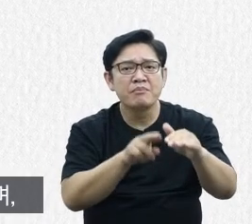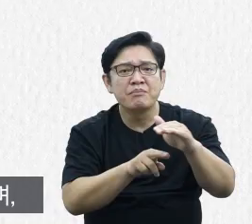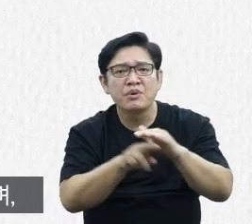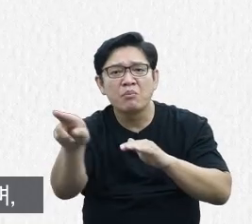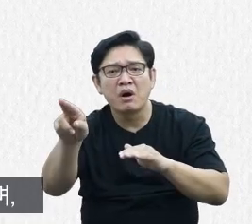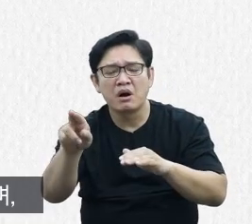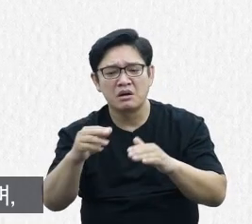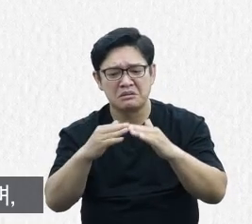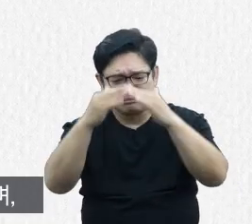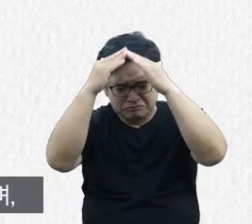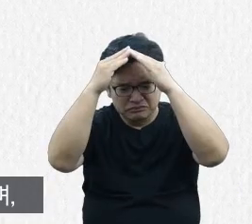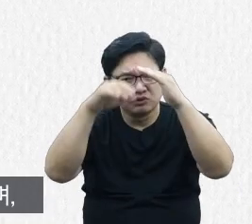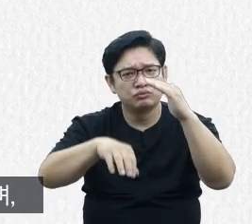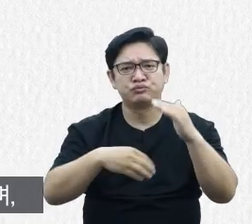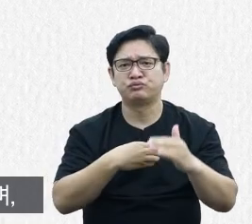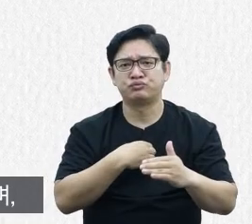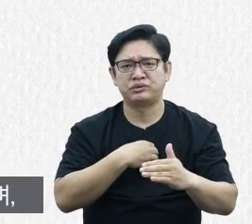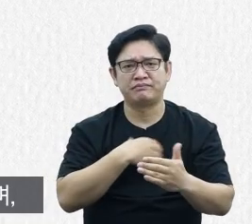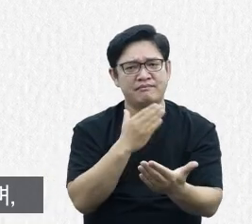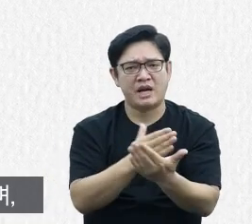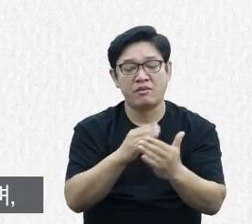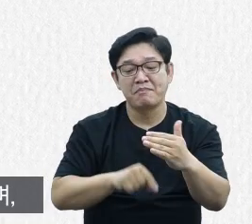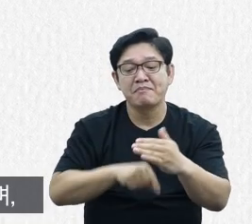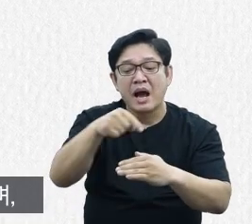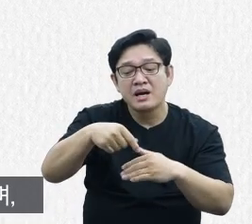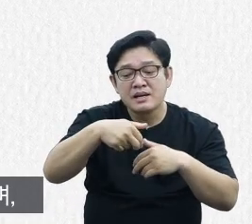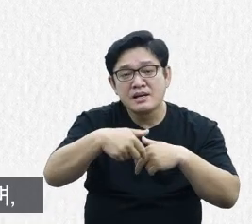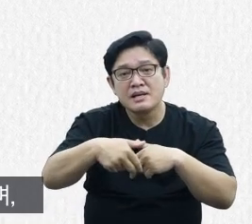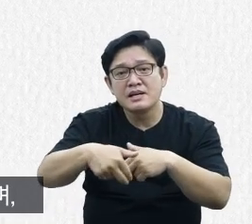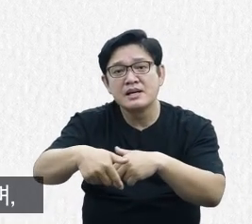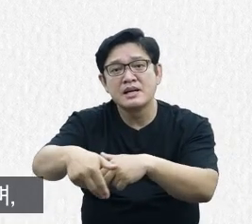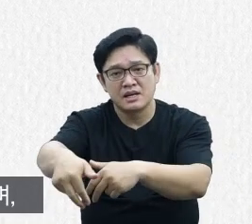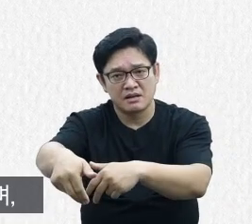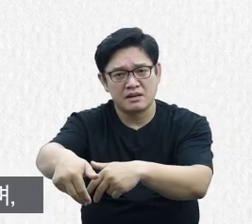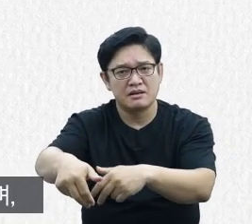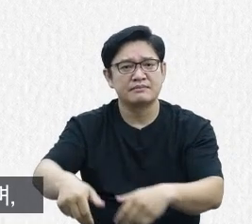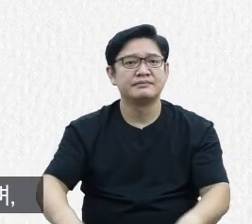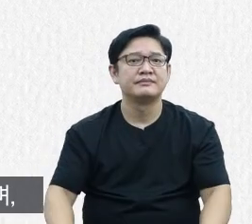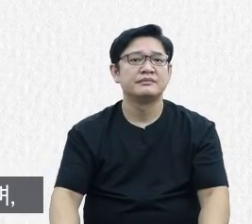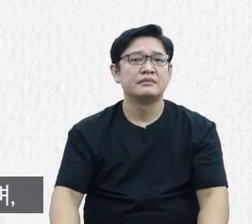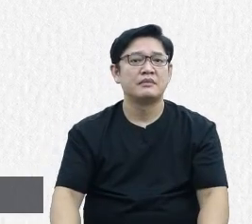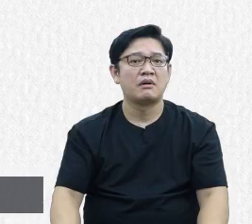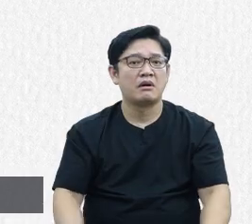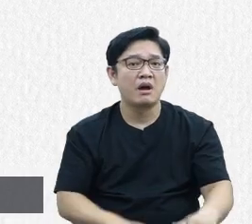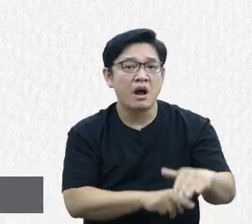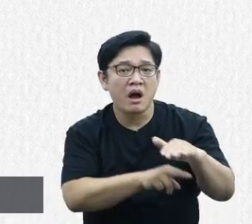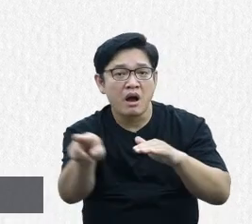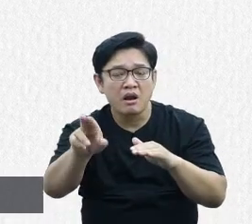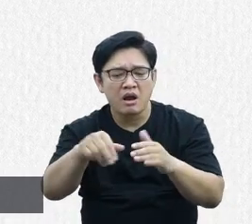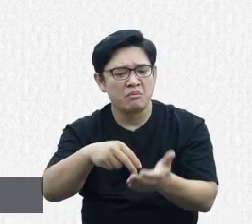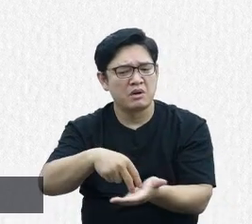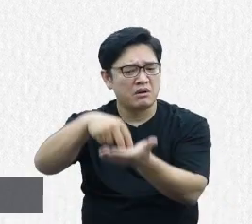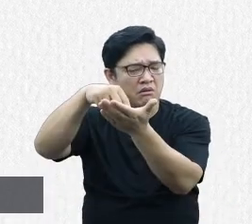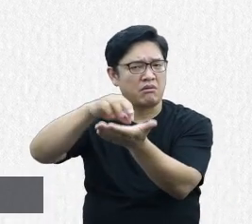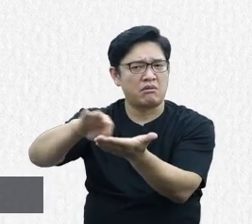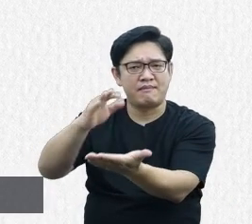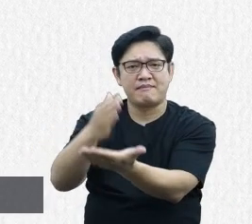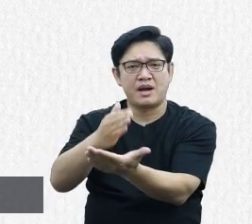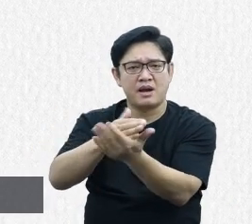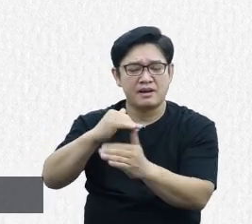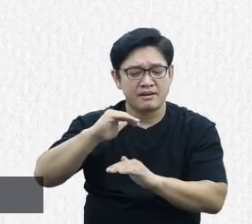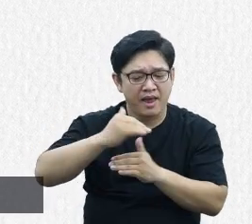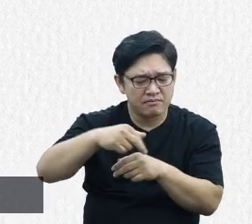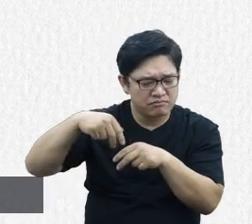자리를 바로 피하고 건물 안에 숨지 말고 건물 밖으로 나가야 하며 대피할 때는 엘리베이터